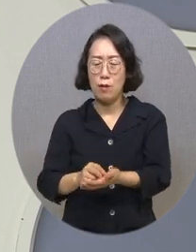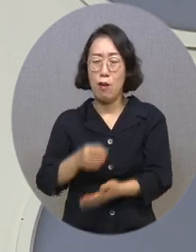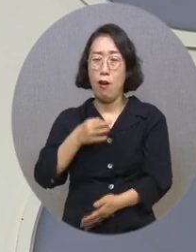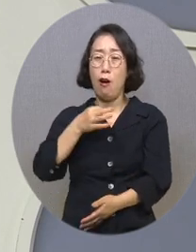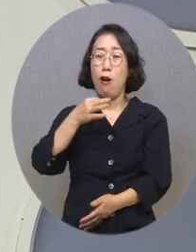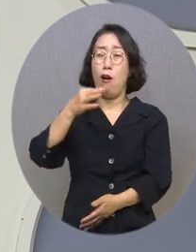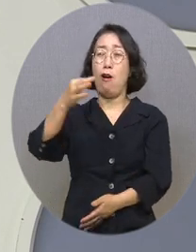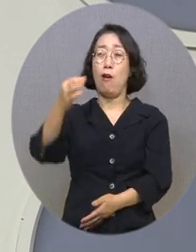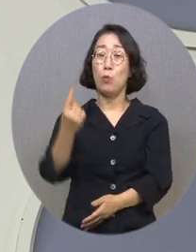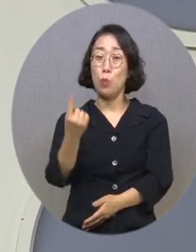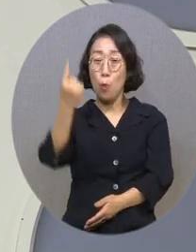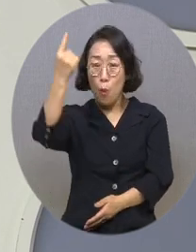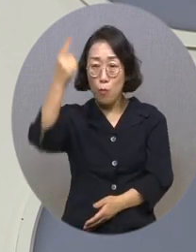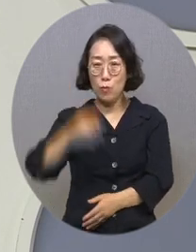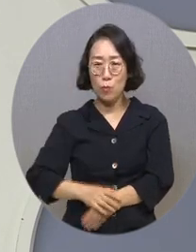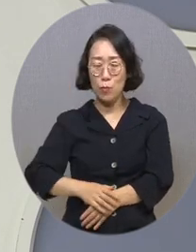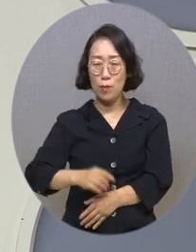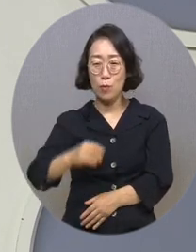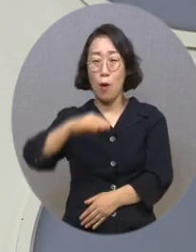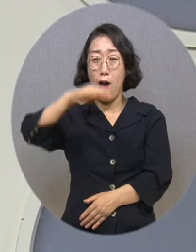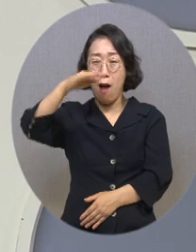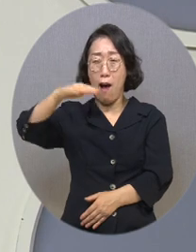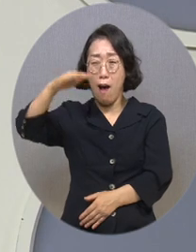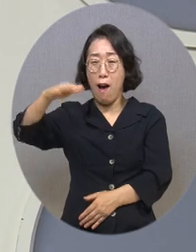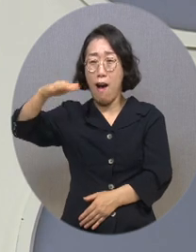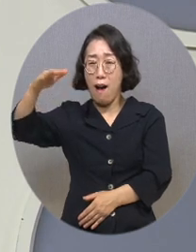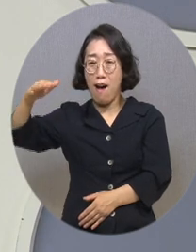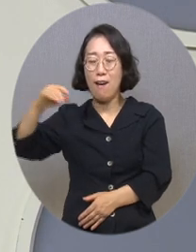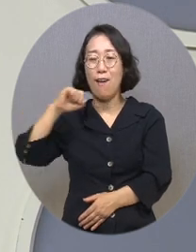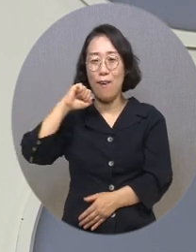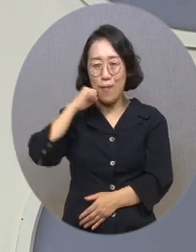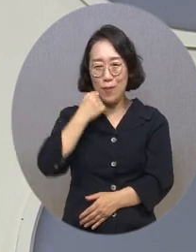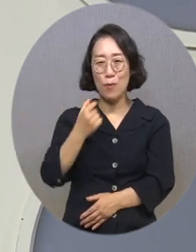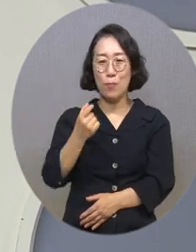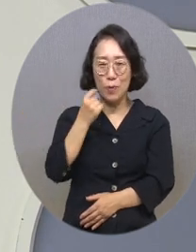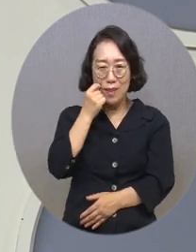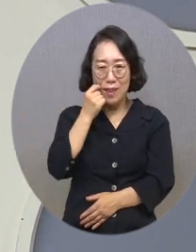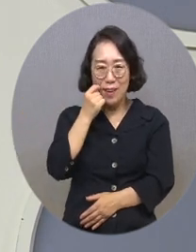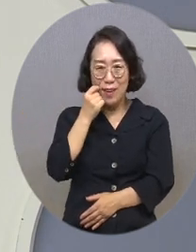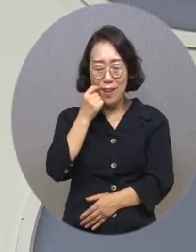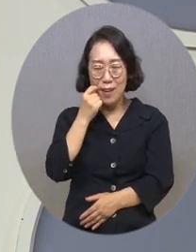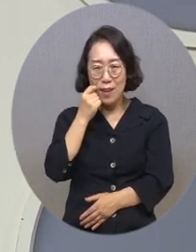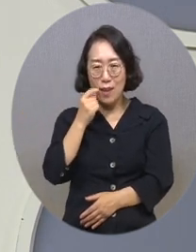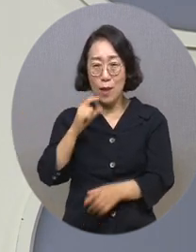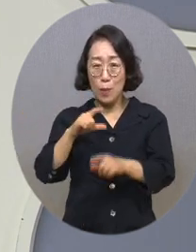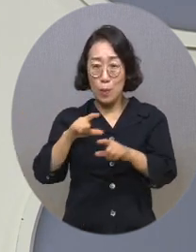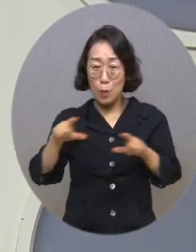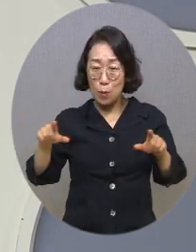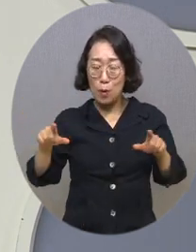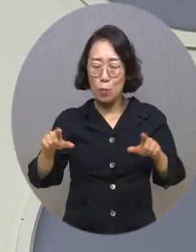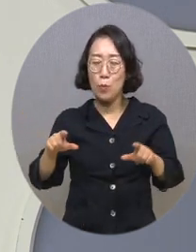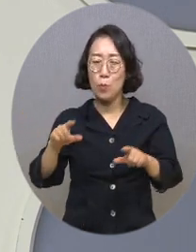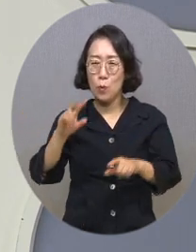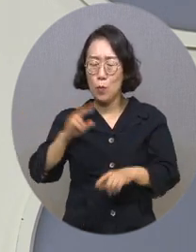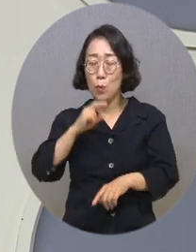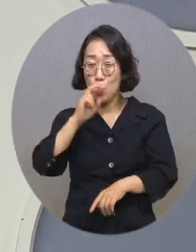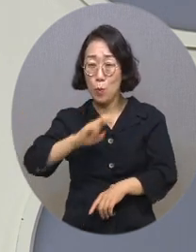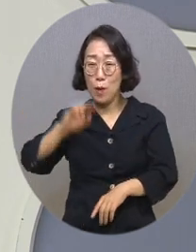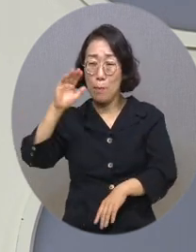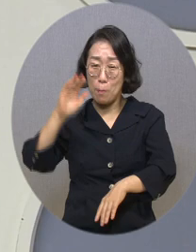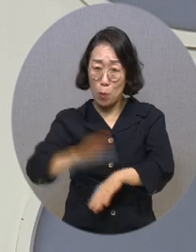올라가고, 바이브레이션이 안 돼요. 근데 음치는 아닙니다. 그래서 노래를